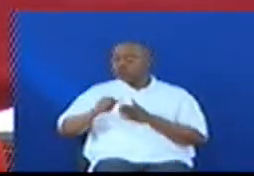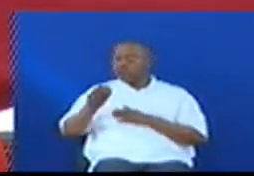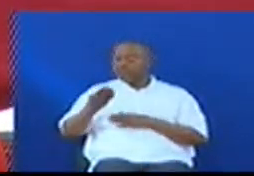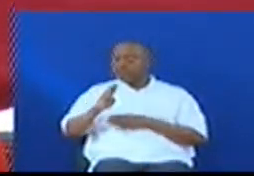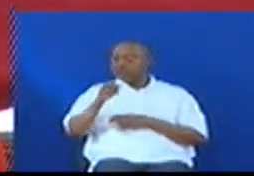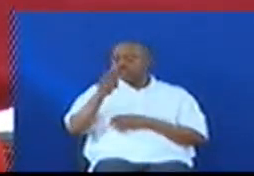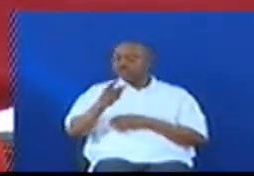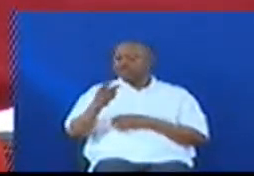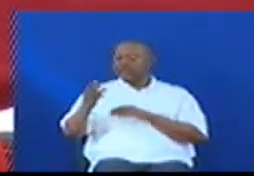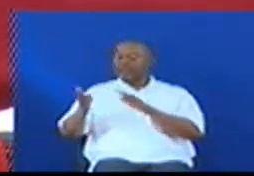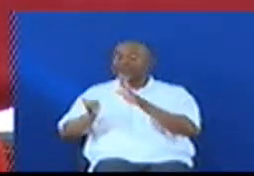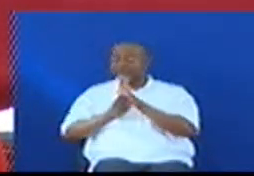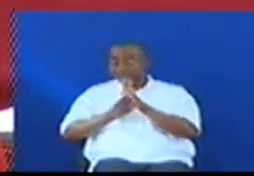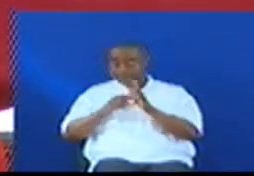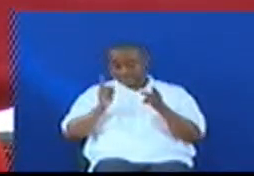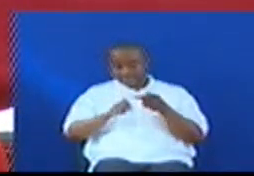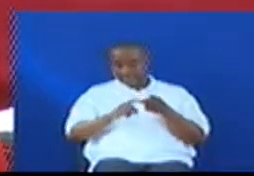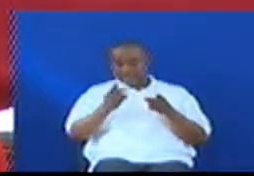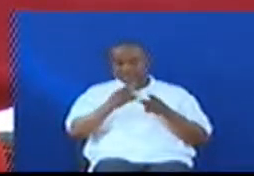na